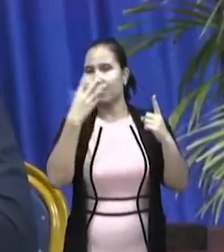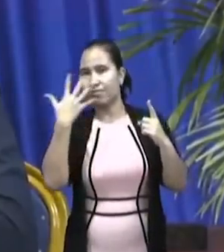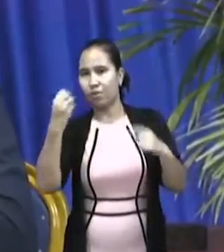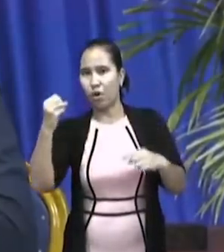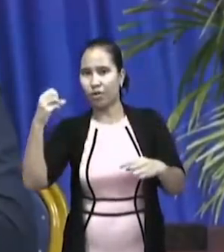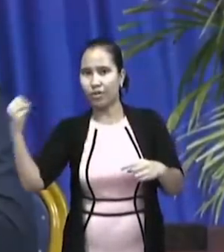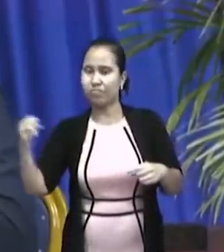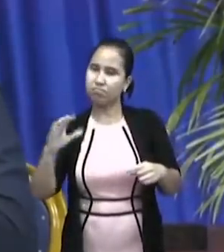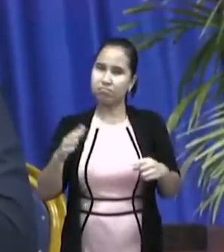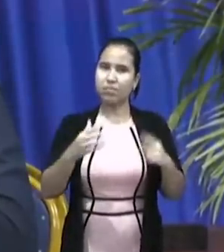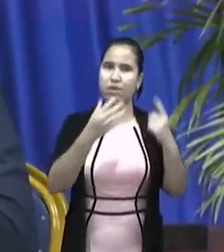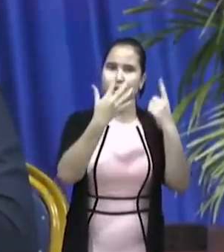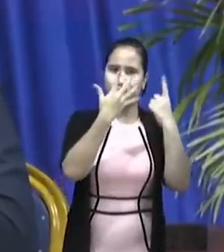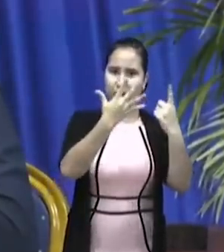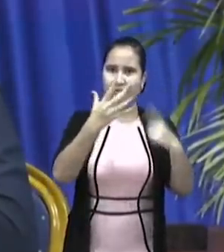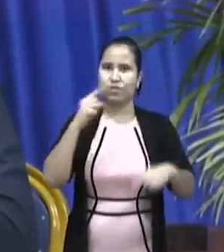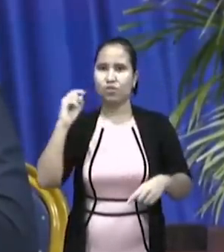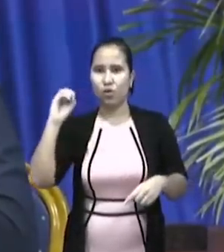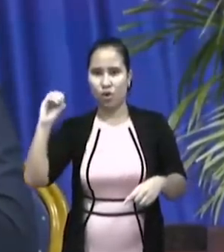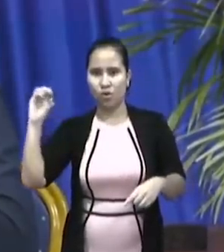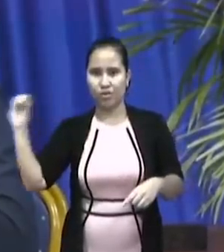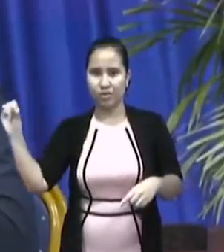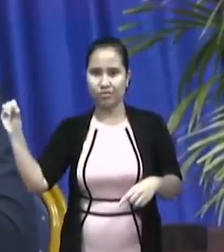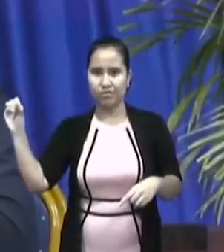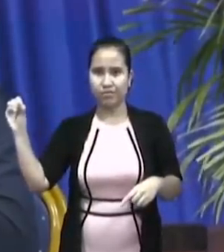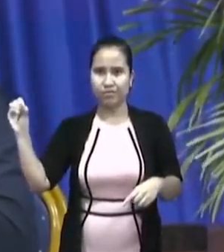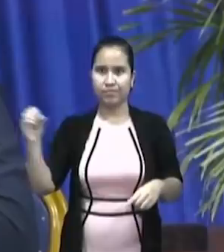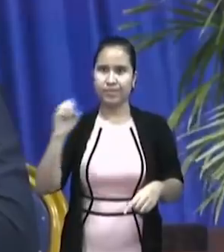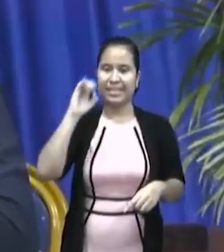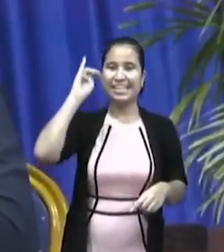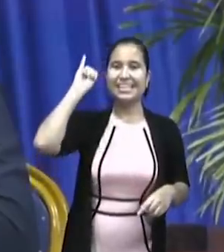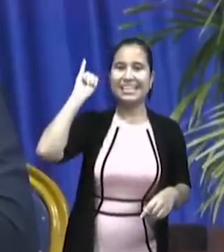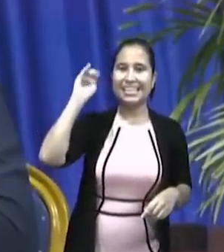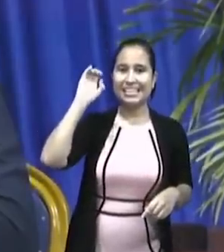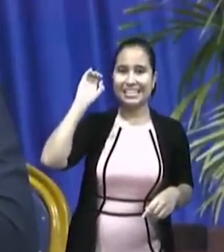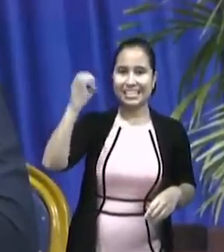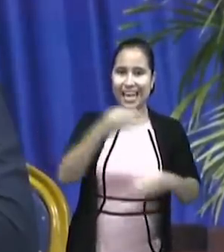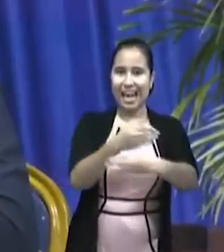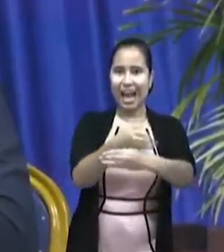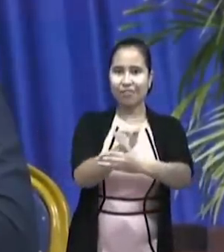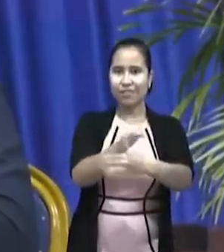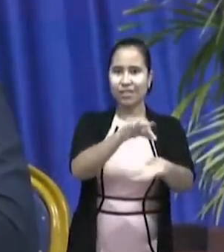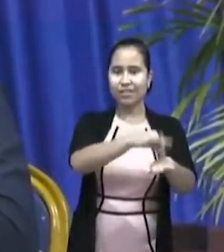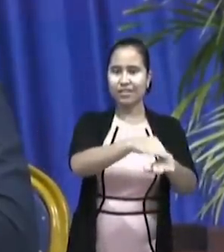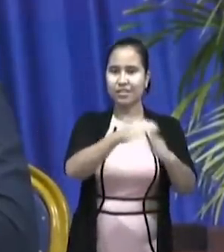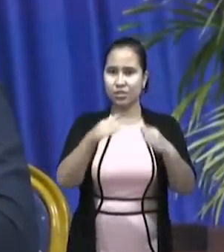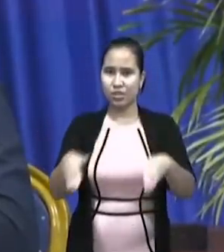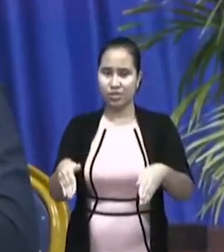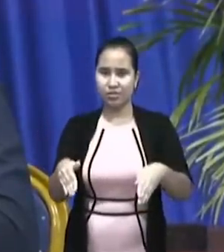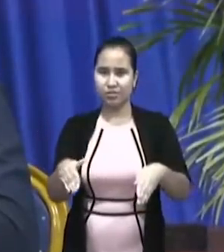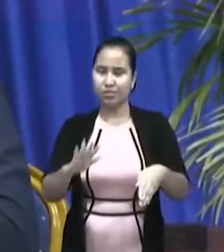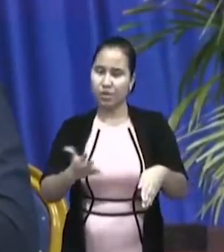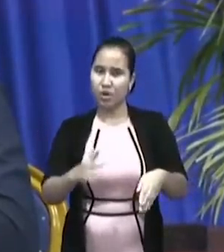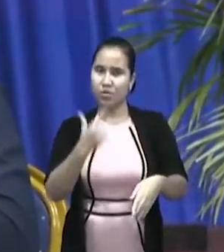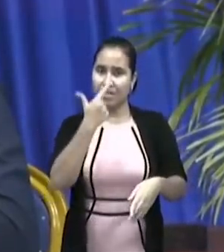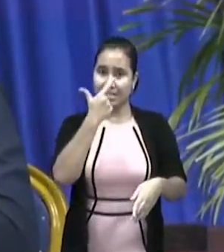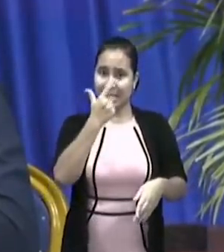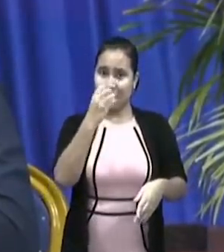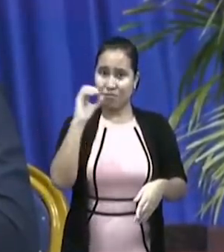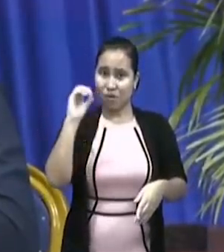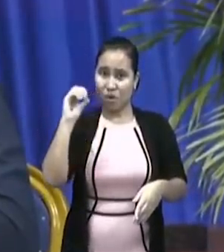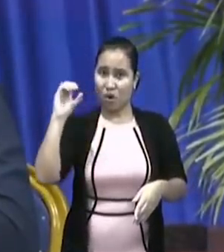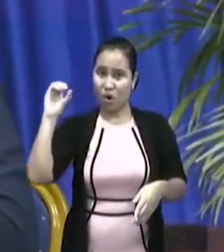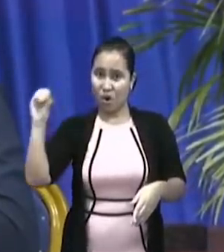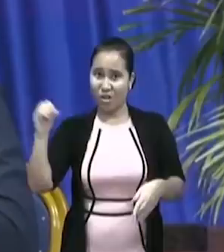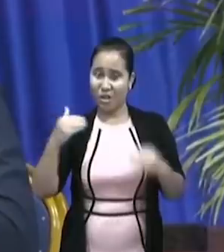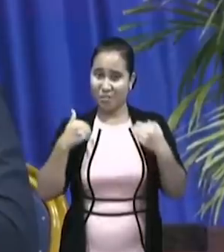1500 sma op dit apa IC. En we hebben ongeveer 700 sma zou